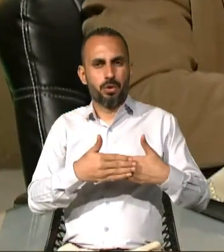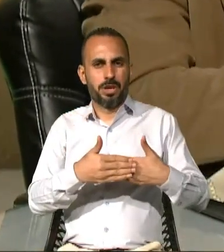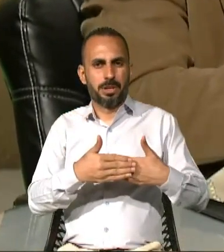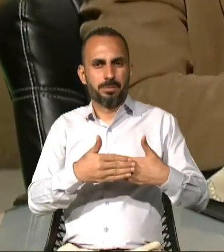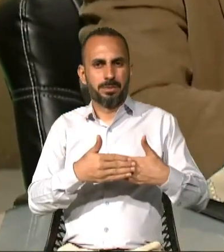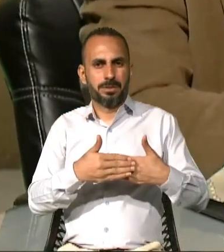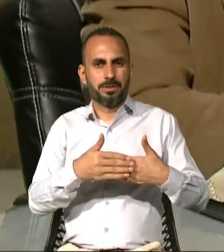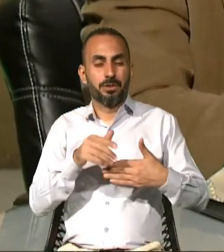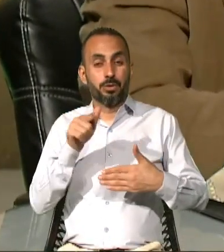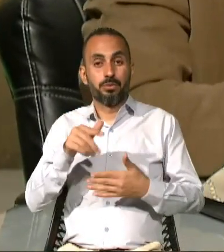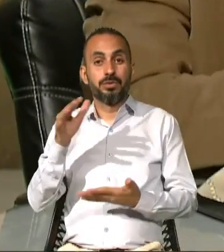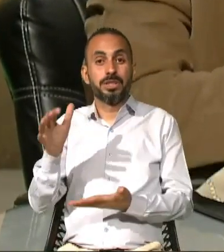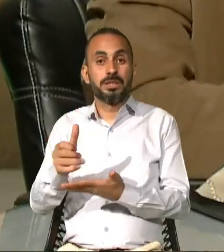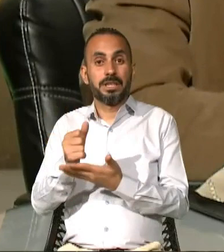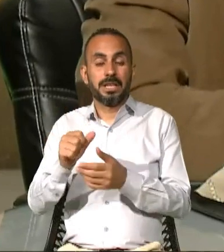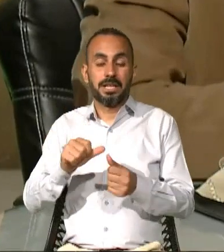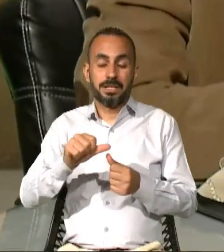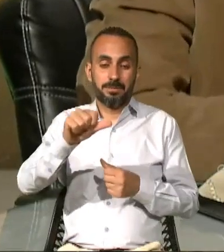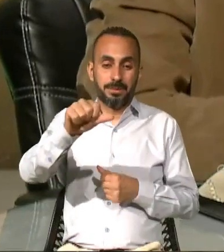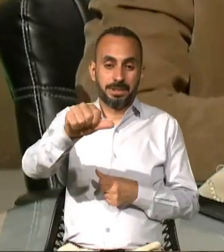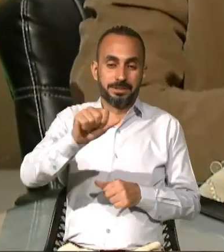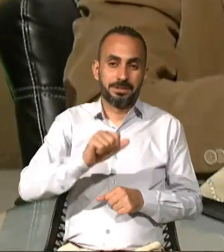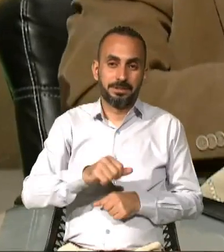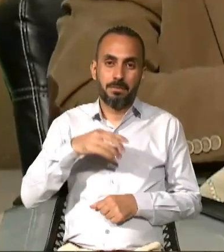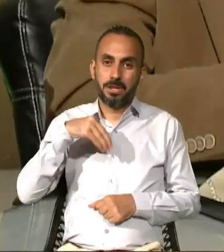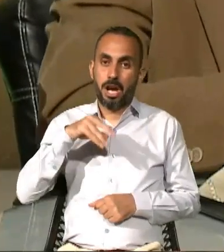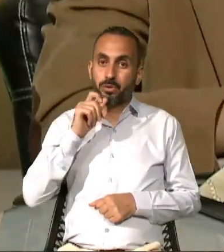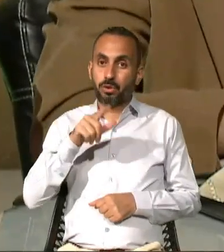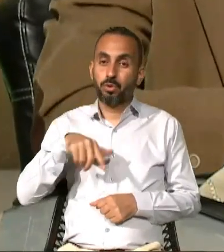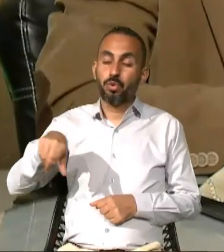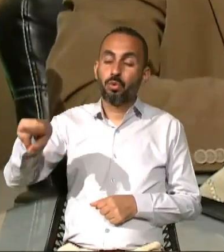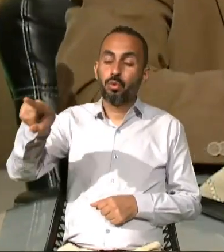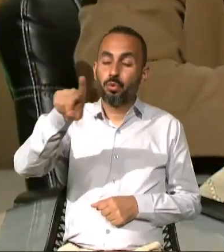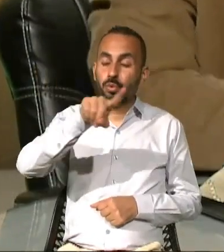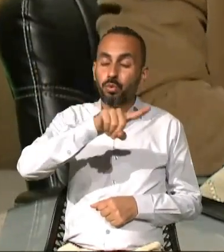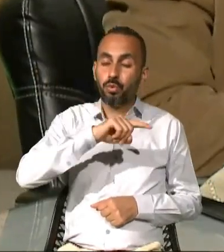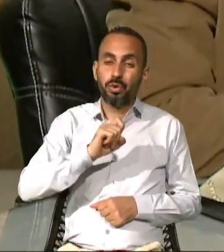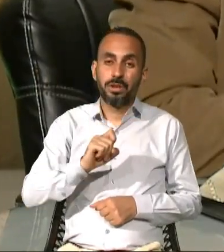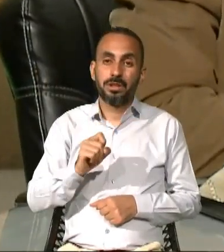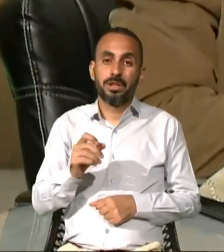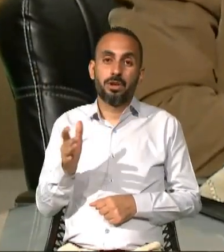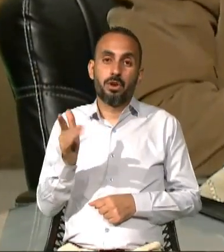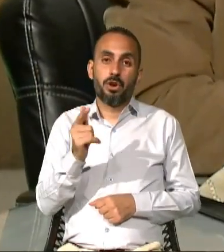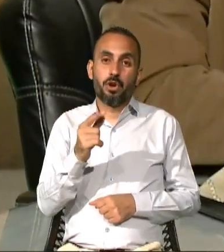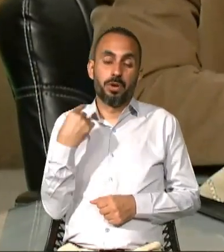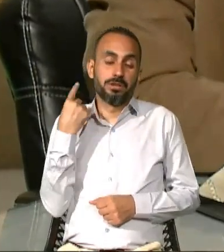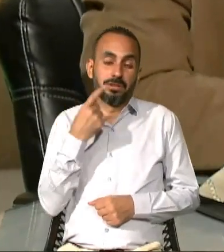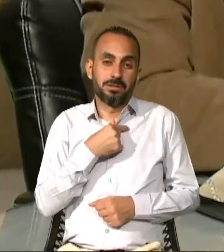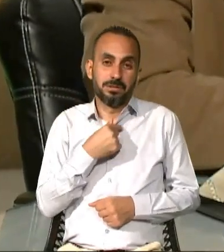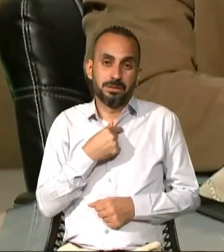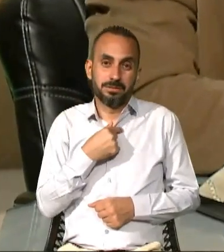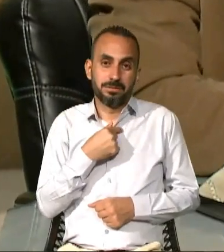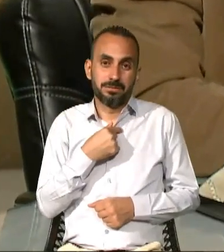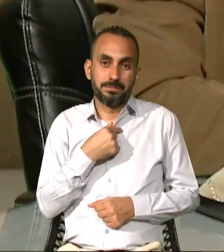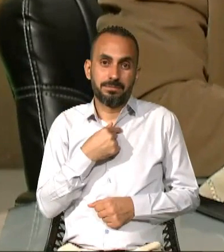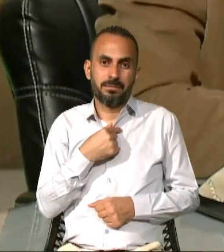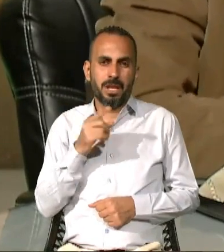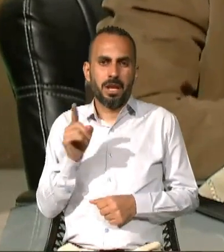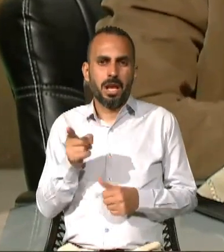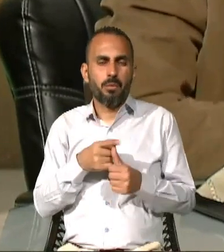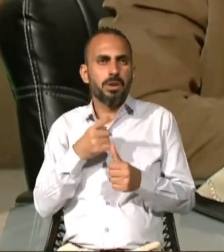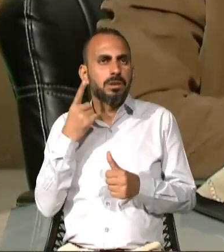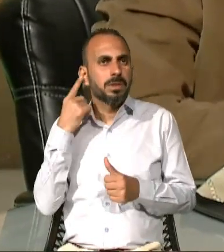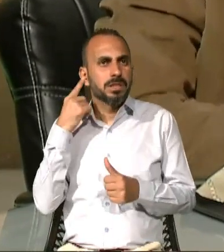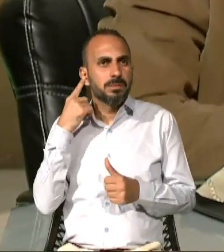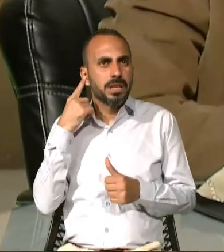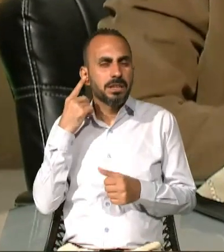كل القديسين اللي انا بحترمهم واجلهم جدا وانا وقفت واحد منهم لما ابتدت الكورونا بداوا يحطوا عينين على النجاه